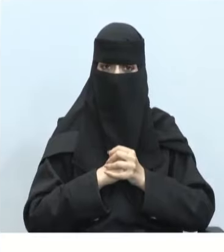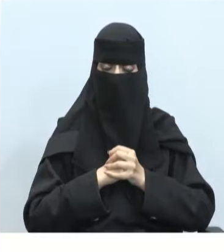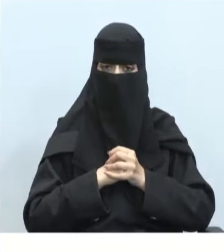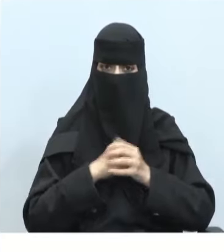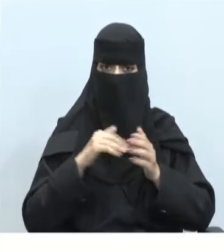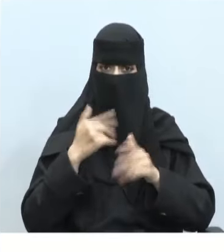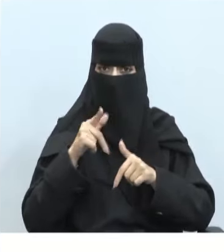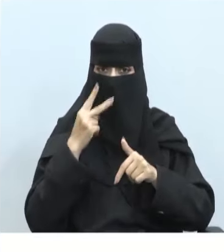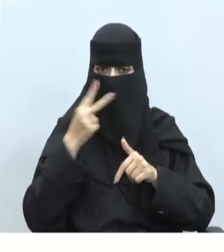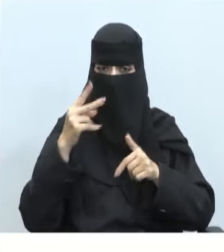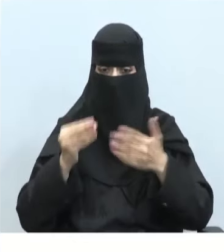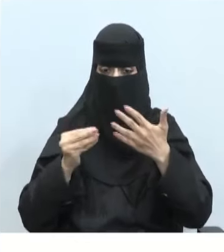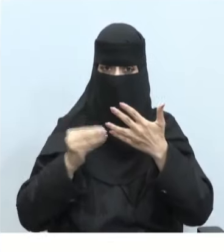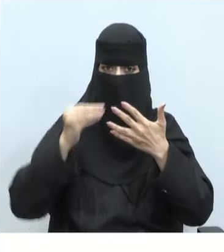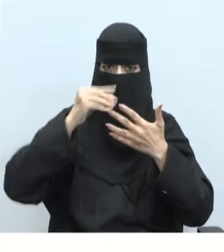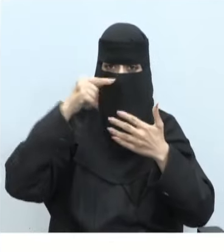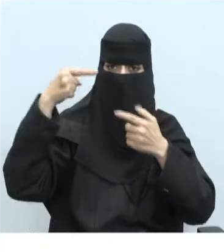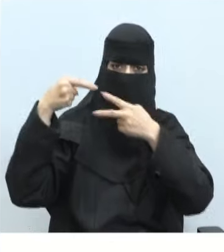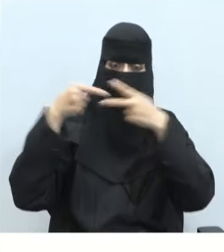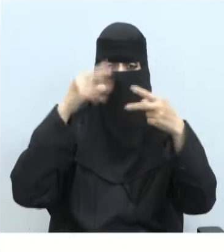تابع الاسهم بنفس ترتيبها